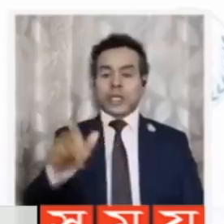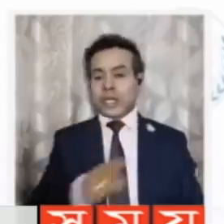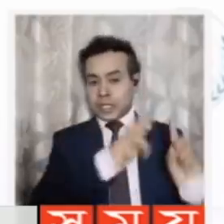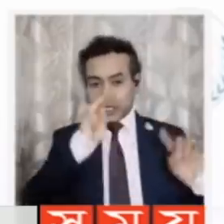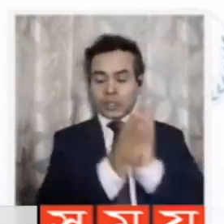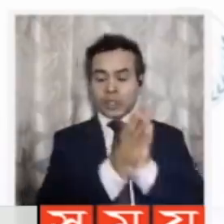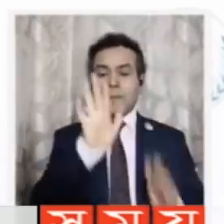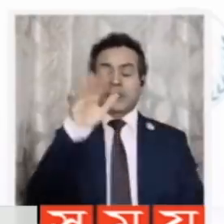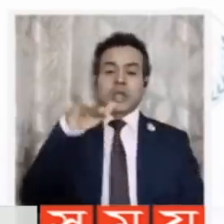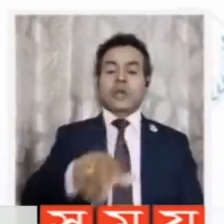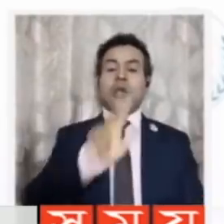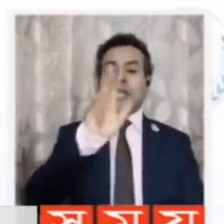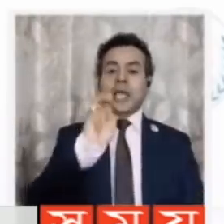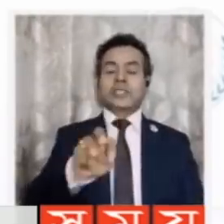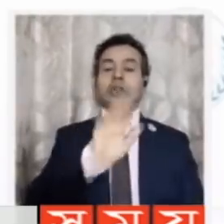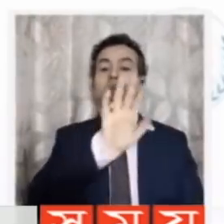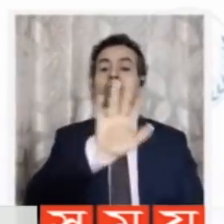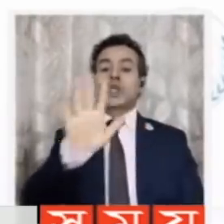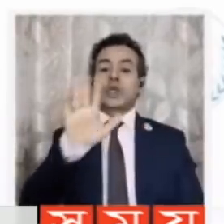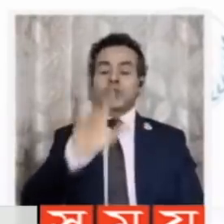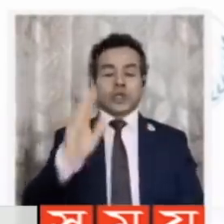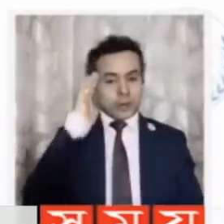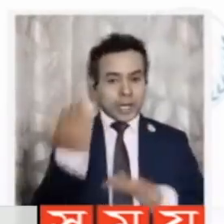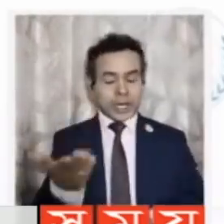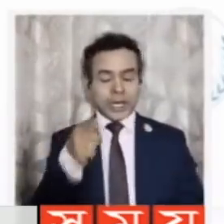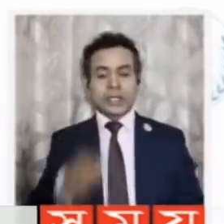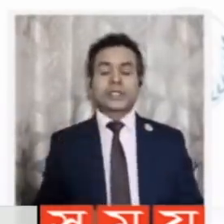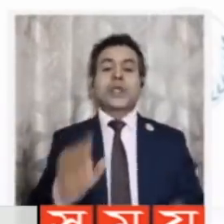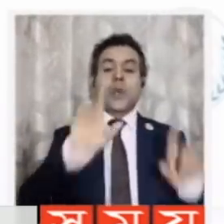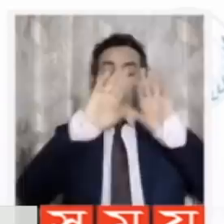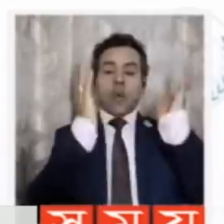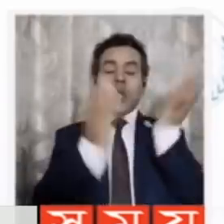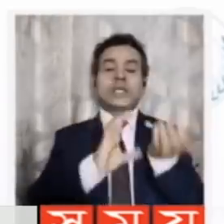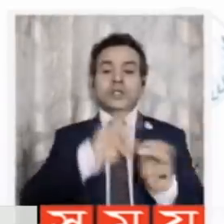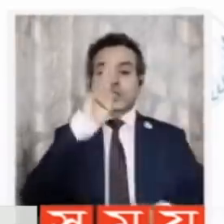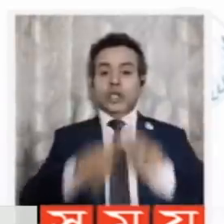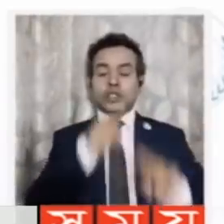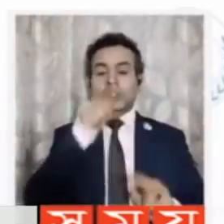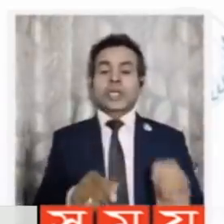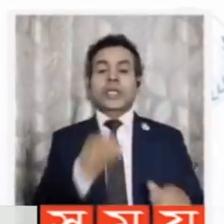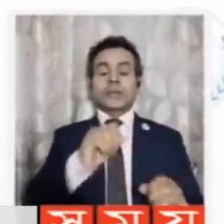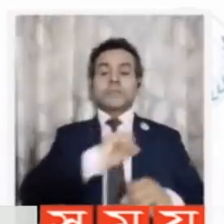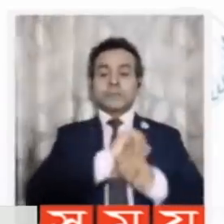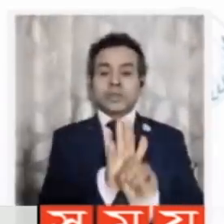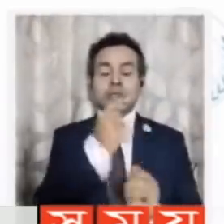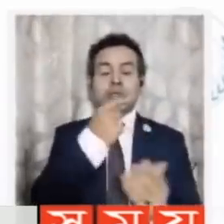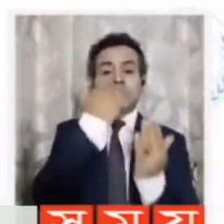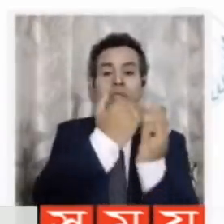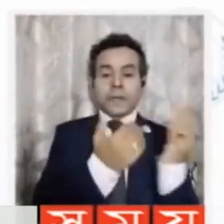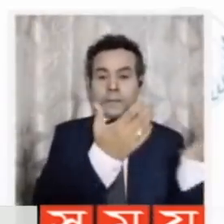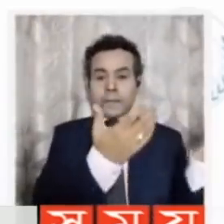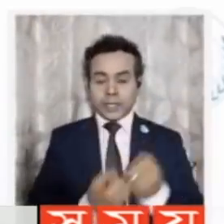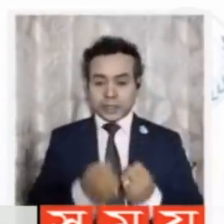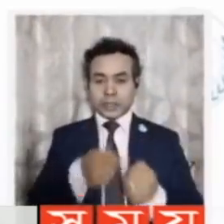5,08,055 জন। দক্ষিণ পূর্ব এশিয়া এবং বিশ্ব পরিস্থিতি সংগ্রহ করা হয়েছে বিশ্ব স্বাস্থ্য সংস্থা সিচুয়েশন রিপোর্ট